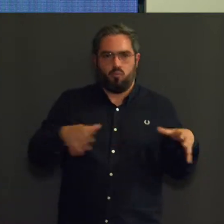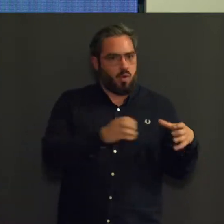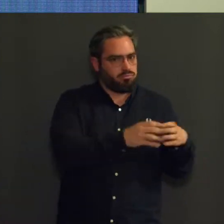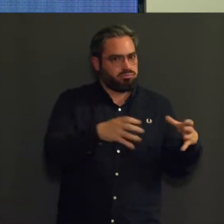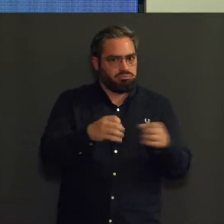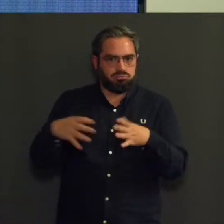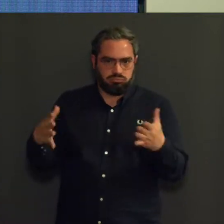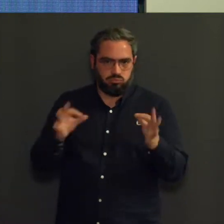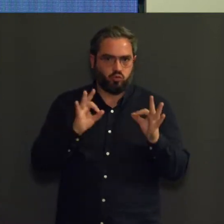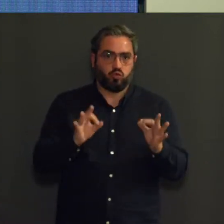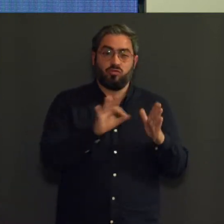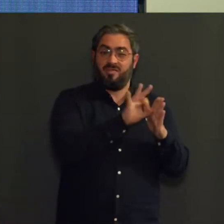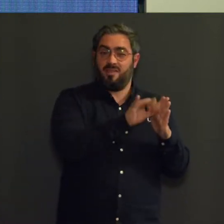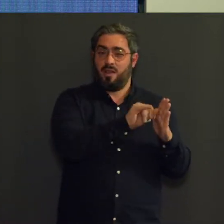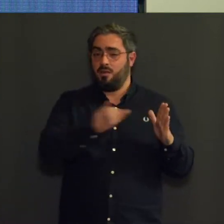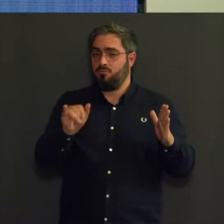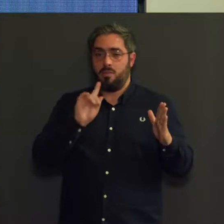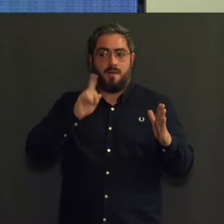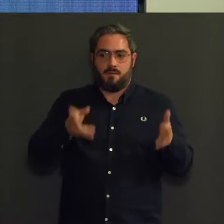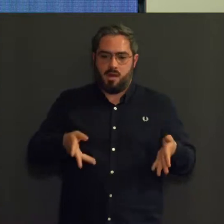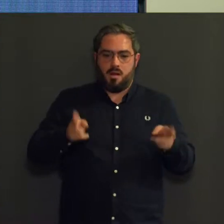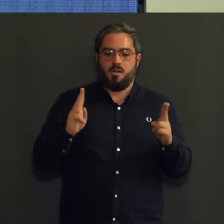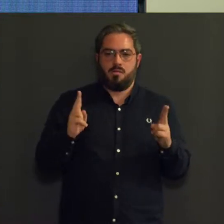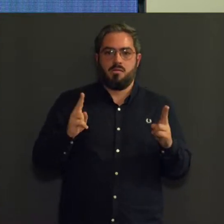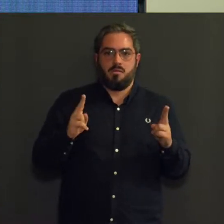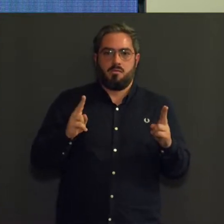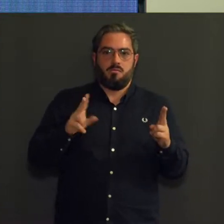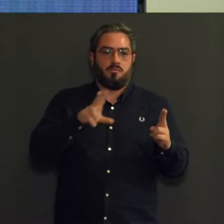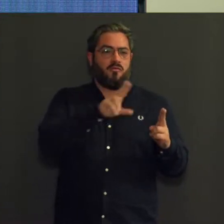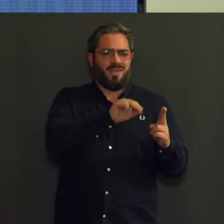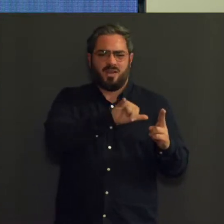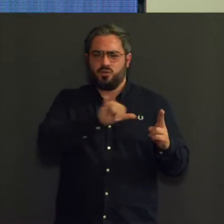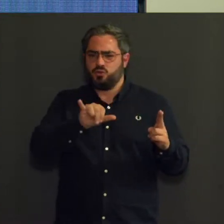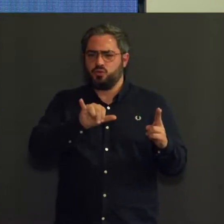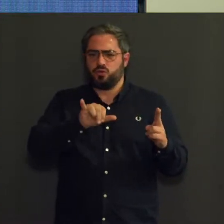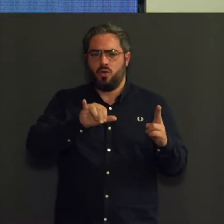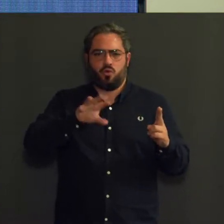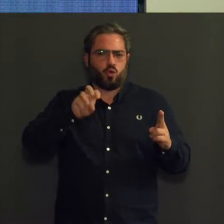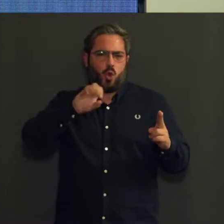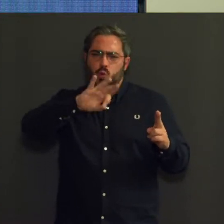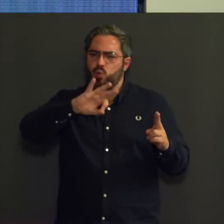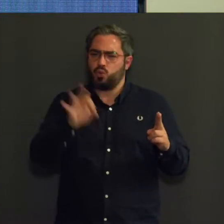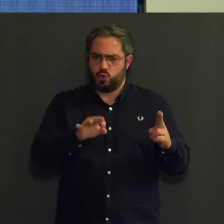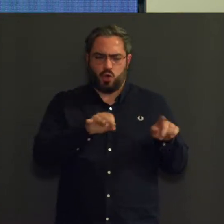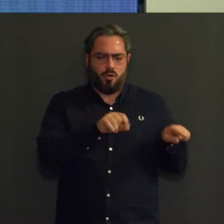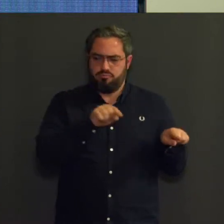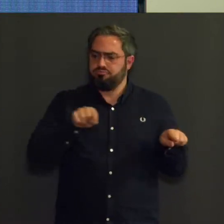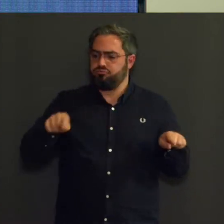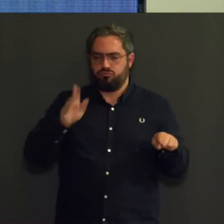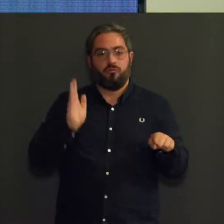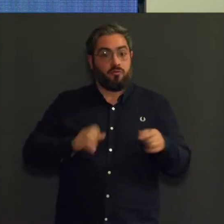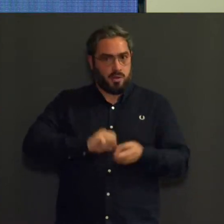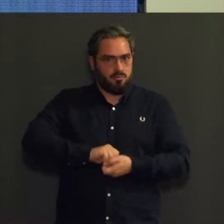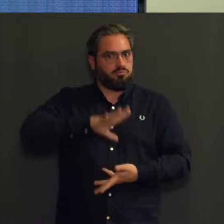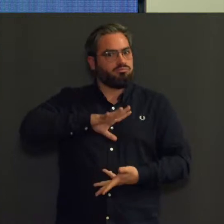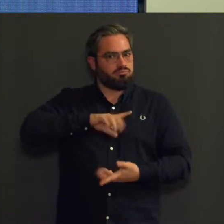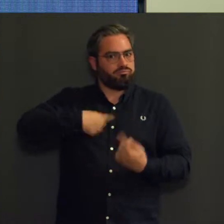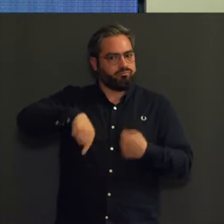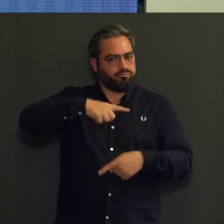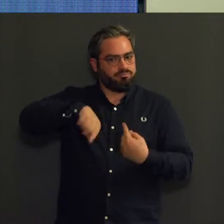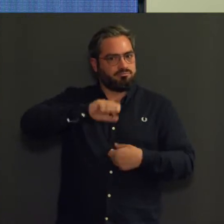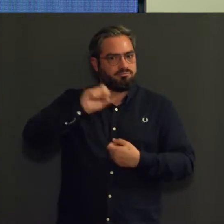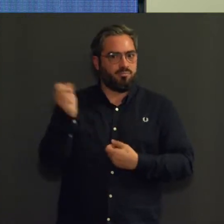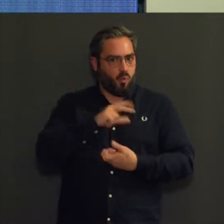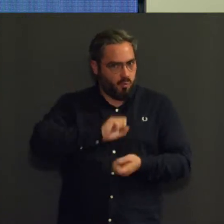et avril, on a entre 20 et 30% de ces personnes qui ont des anticorps contre